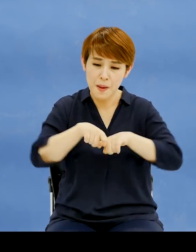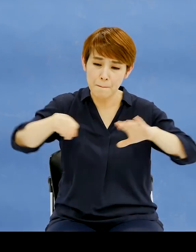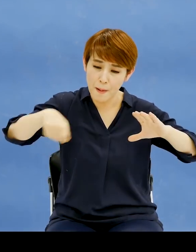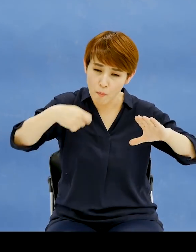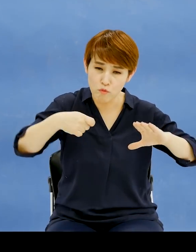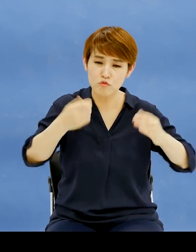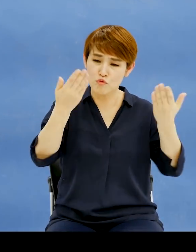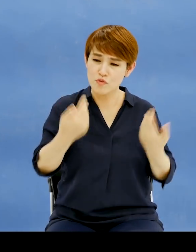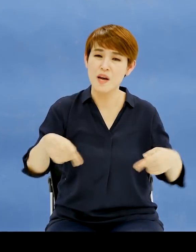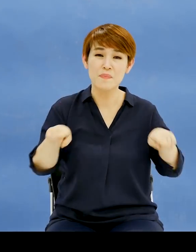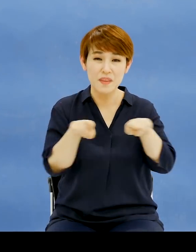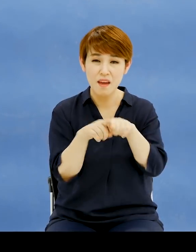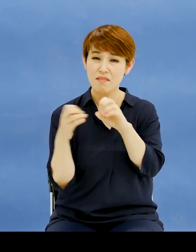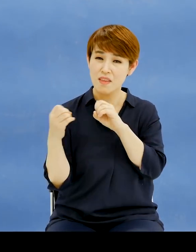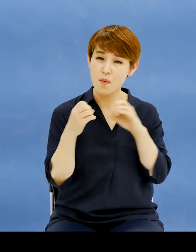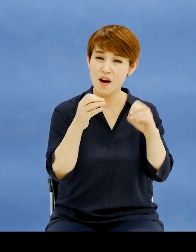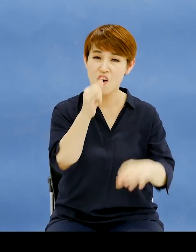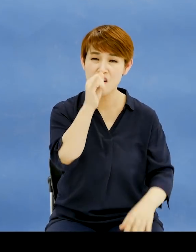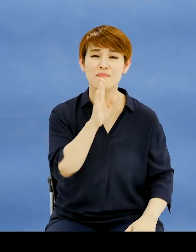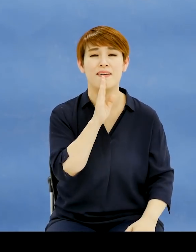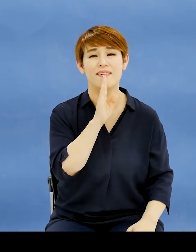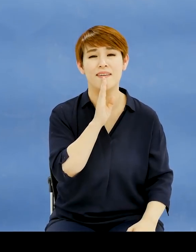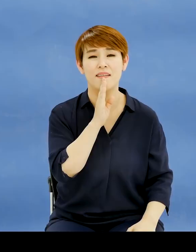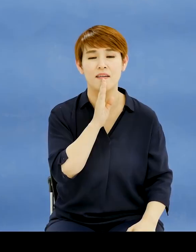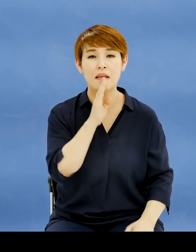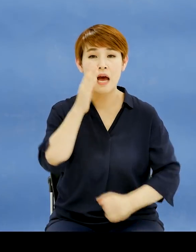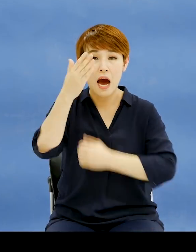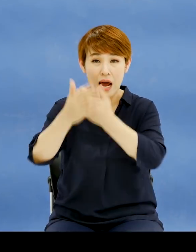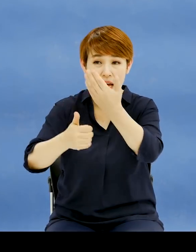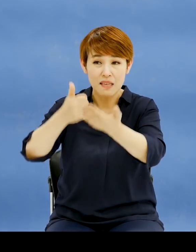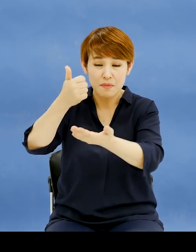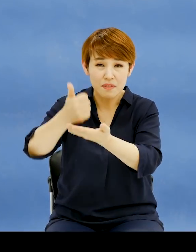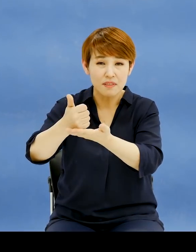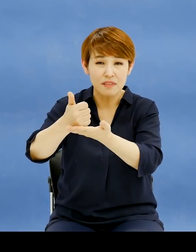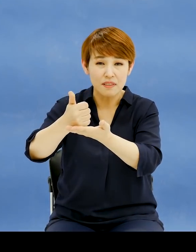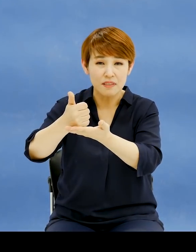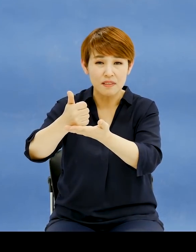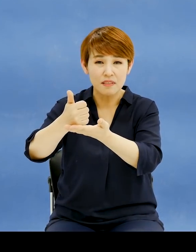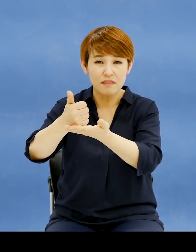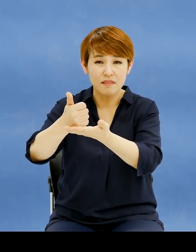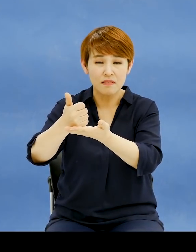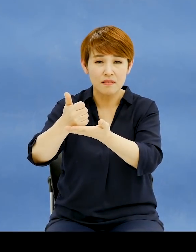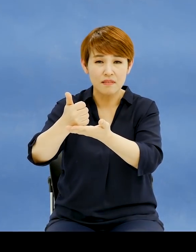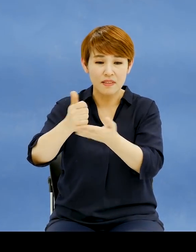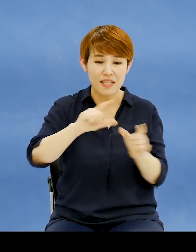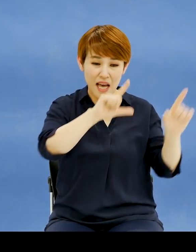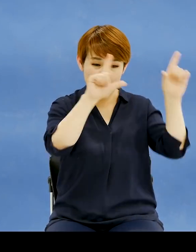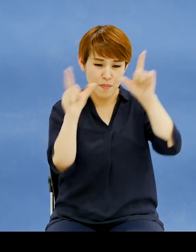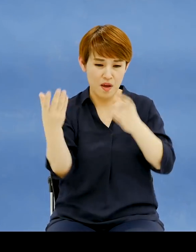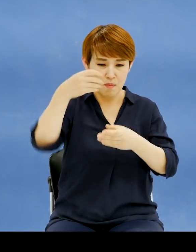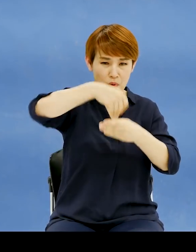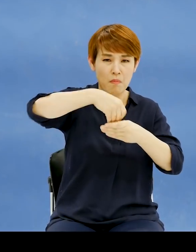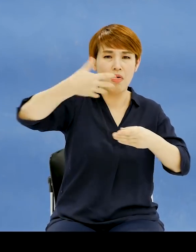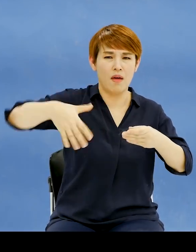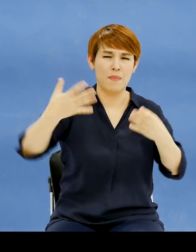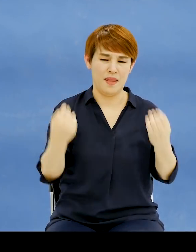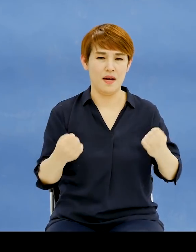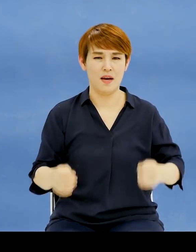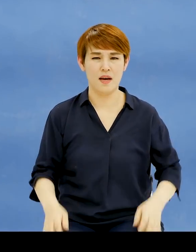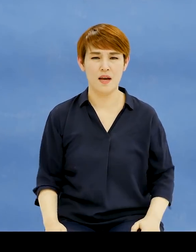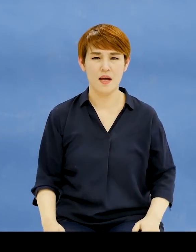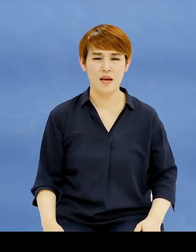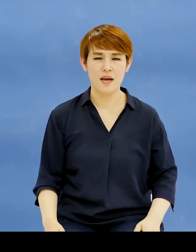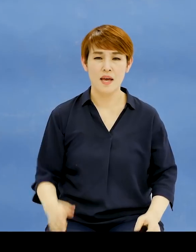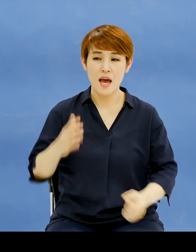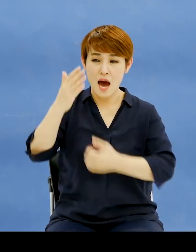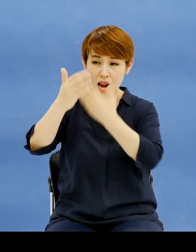있는데 남편이랑 같이 밥 먹고 같이 쉬고 같이 대화하고 근데 하나님은 포함이 잘 안 돼